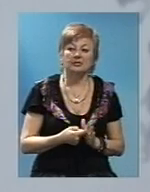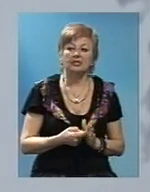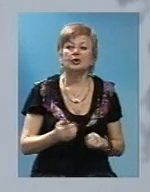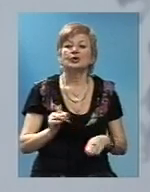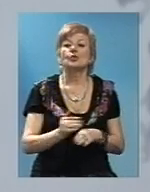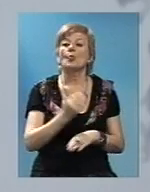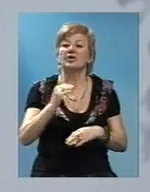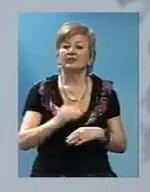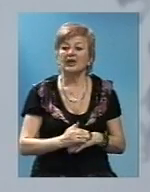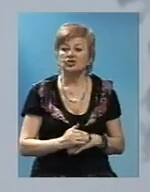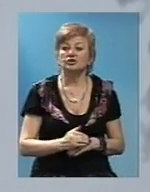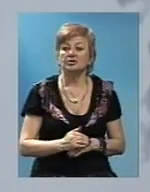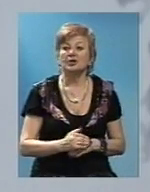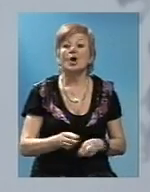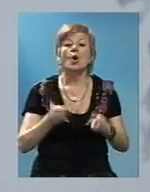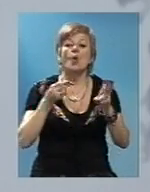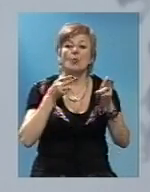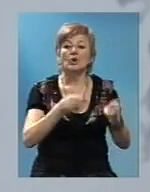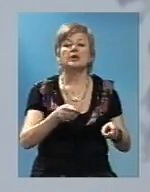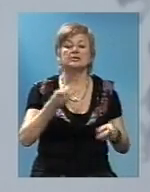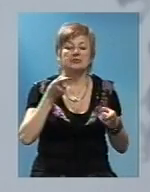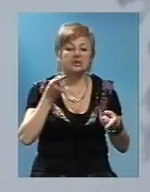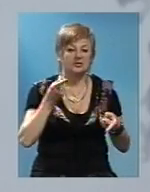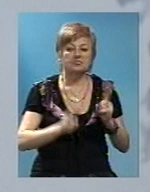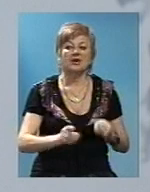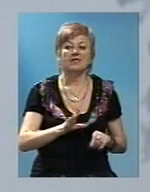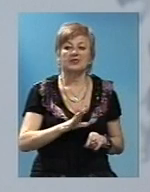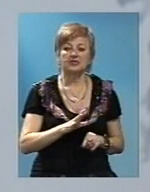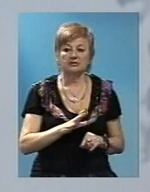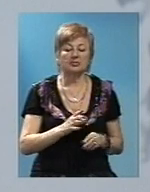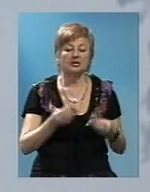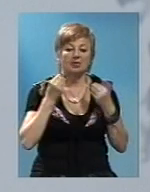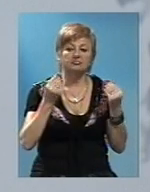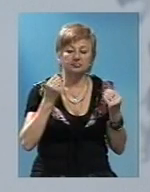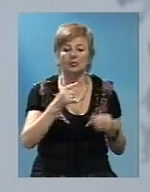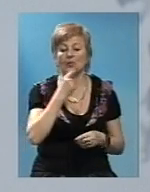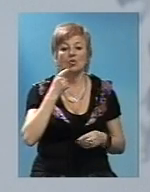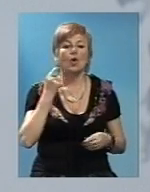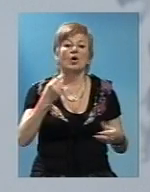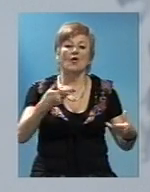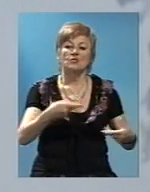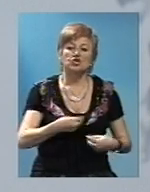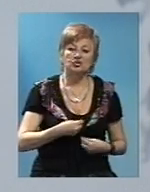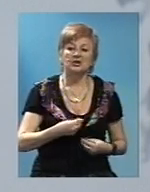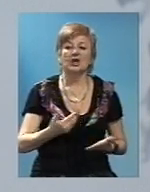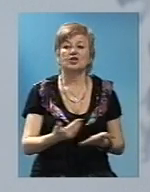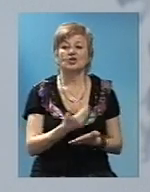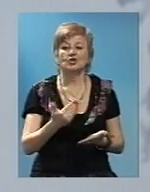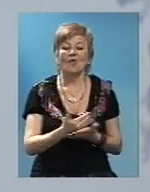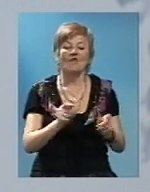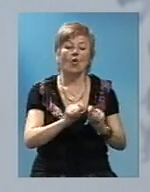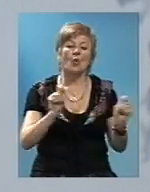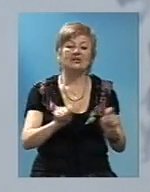Добрий вечір. Поїздка була справді неймовірна, багато вражень, багато нових